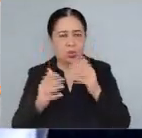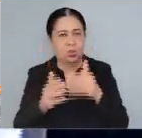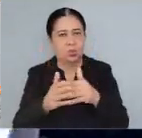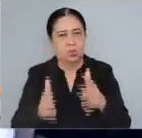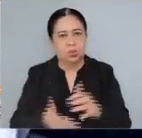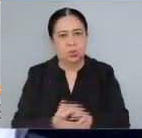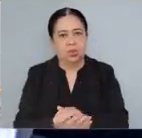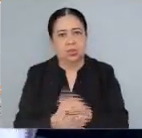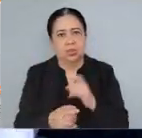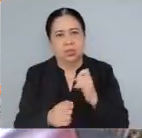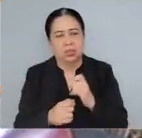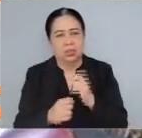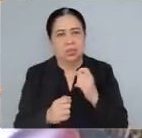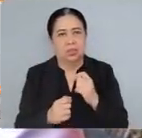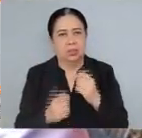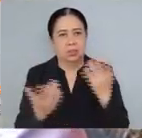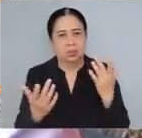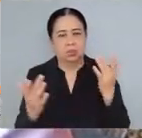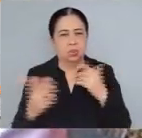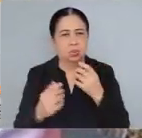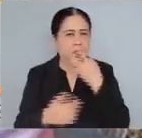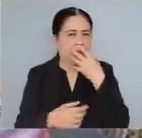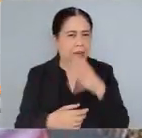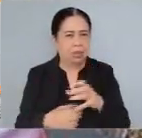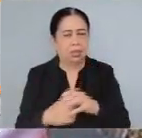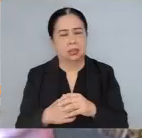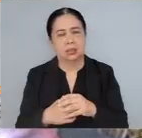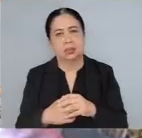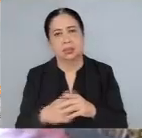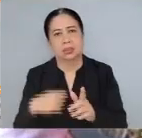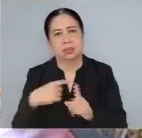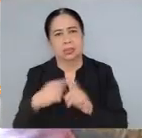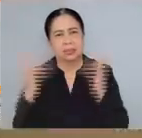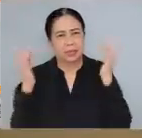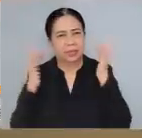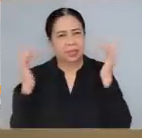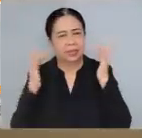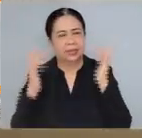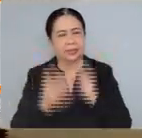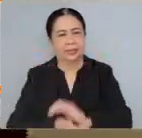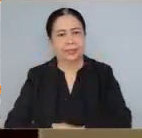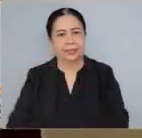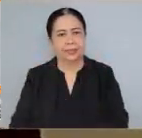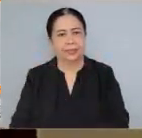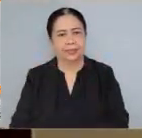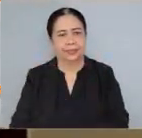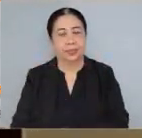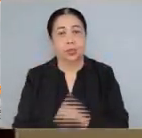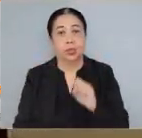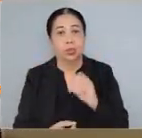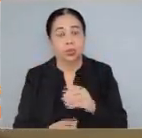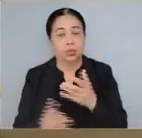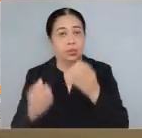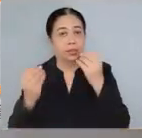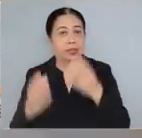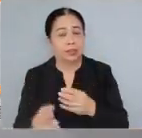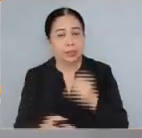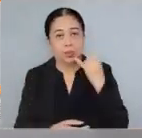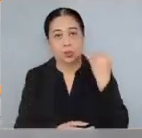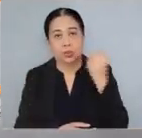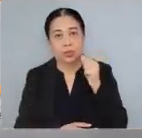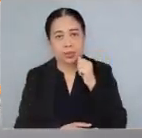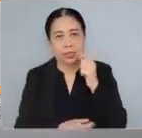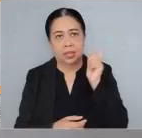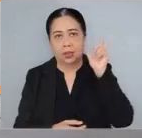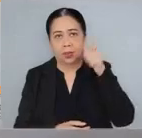po, tas mainit rin po. Mainit po, tsaka maingay po sila. Kaya naman itong si Teacher Judy Ann naka-mic